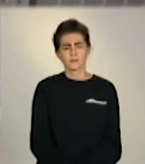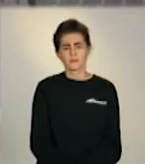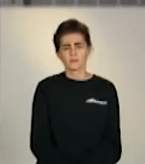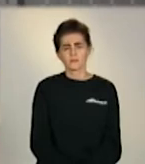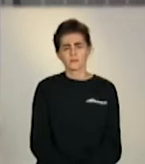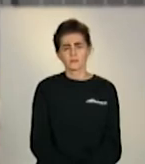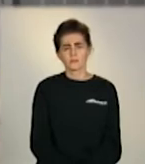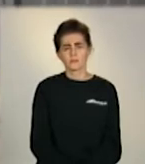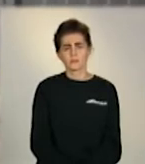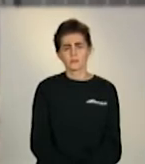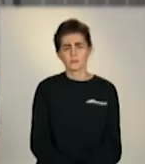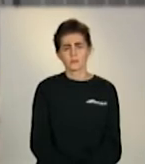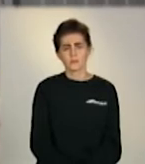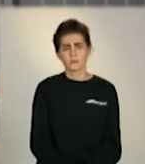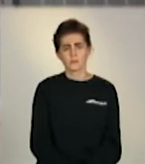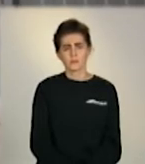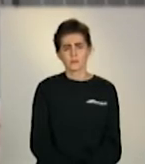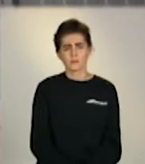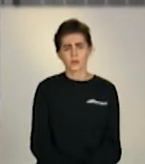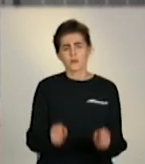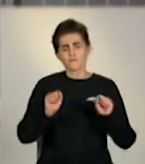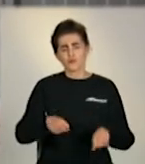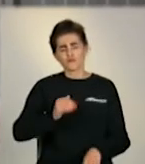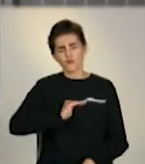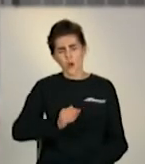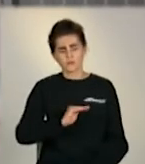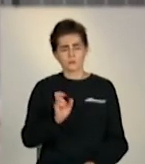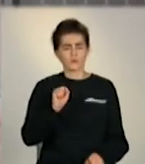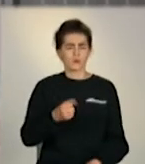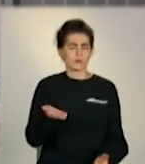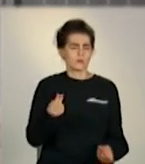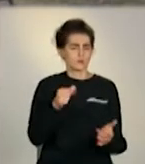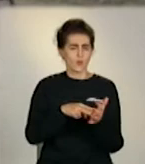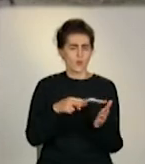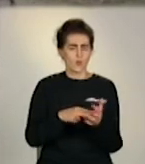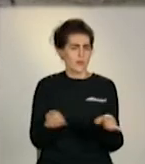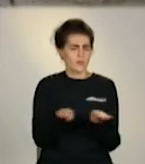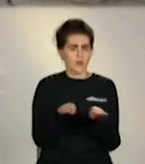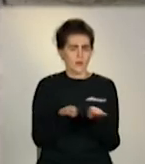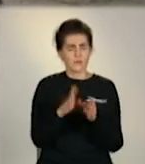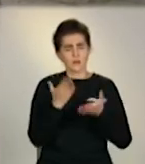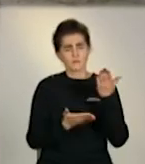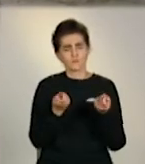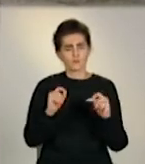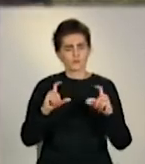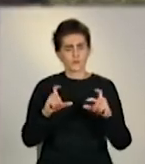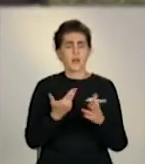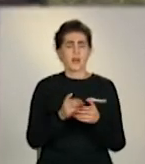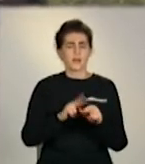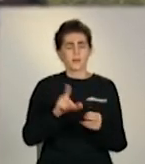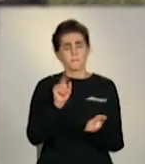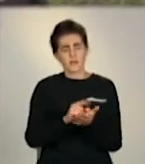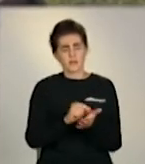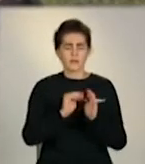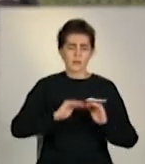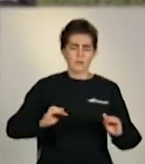немає. Може, частника тормозить, ціна одна і та ж, а може бути ще дорожче. Новий тариф діє і для пенсіонерів, і для